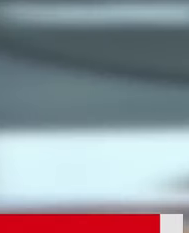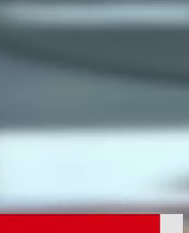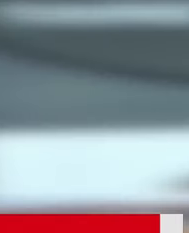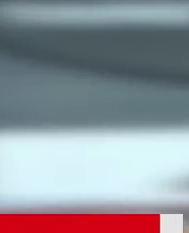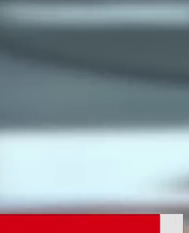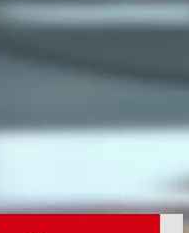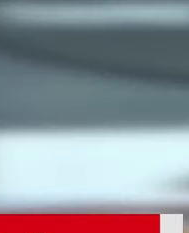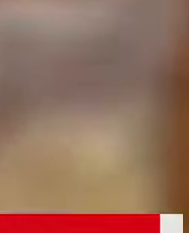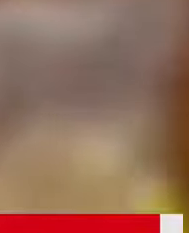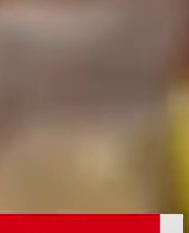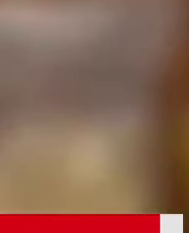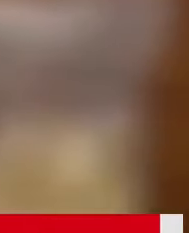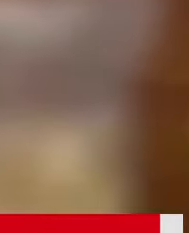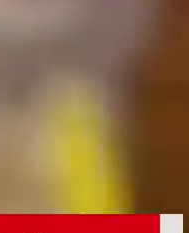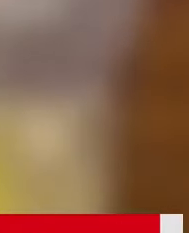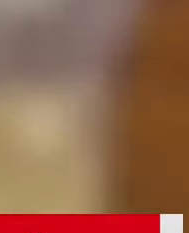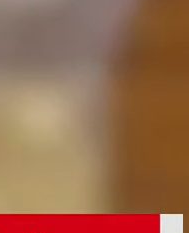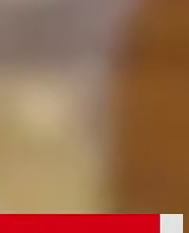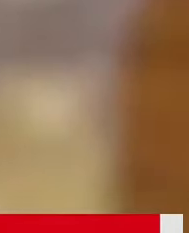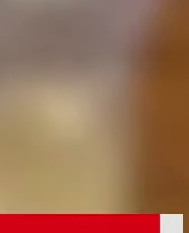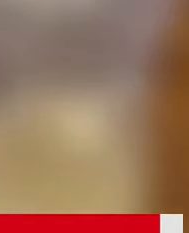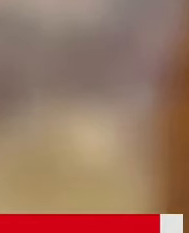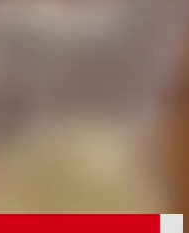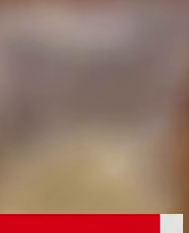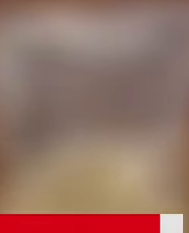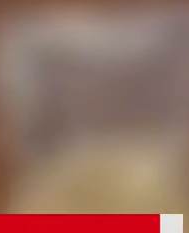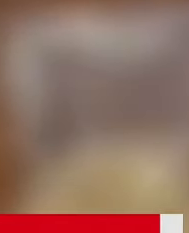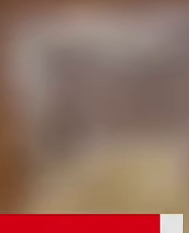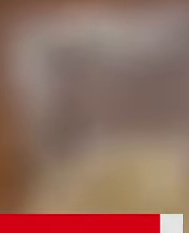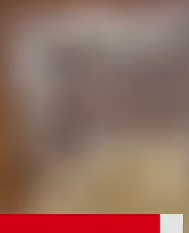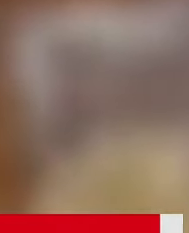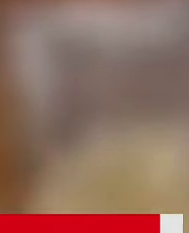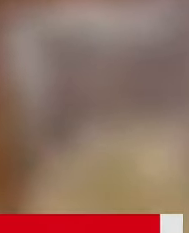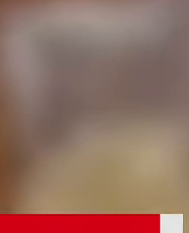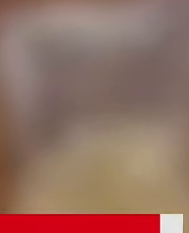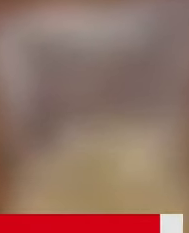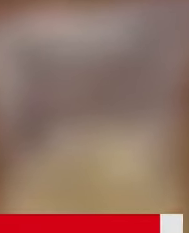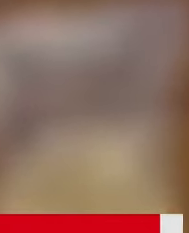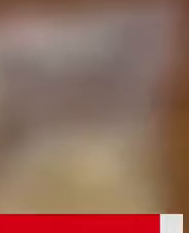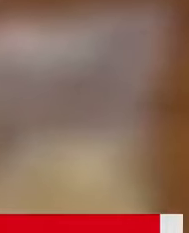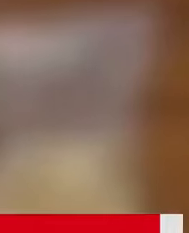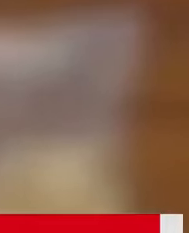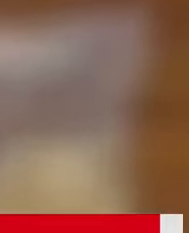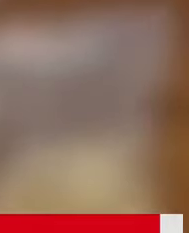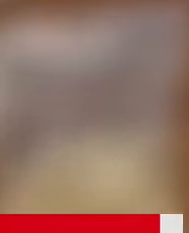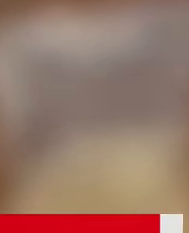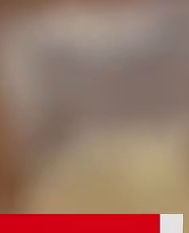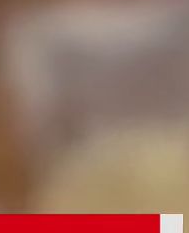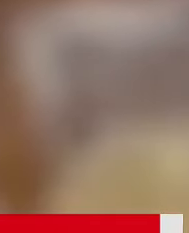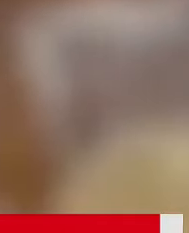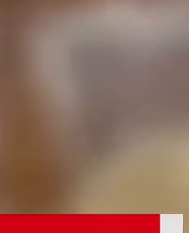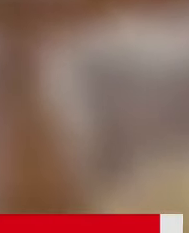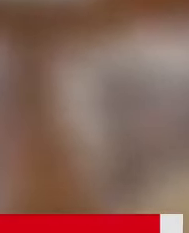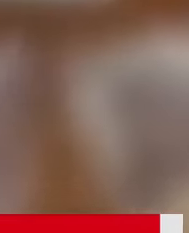dependenței o fac pe cont propriu prin clinici private între timp s a găsit și o așa zisă soluție salv are ca agenția